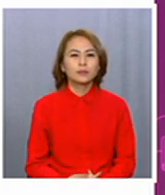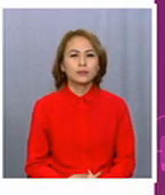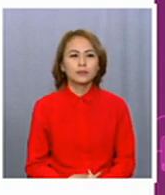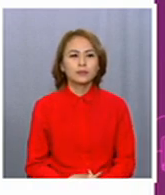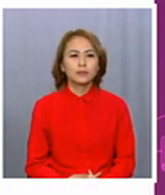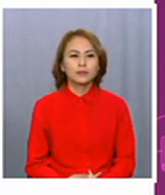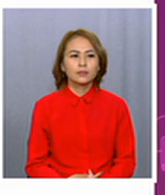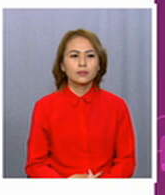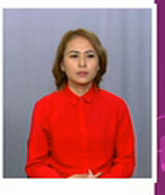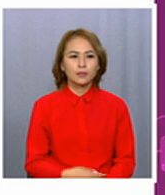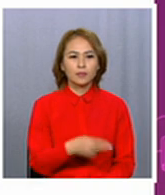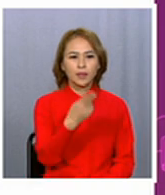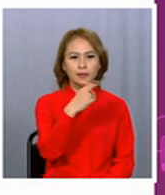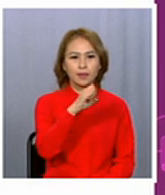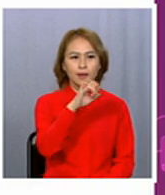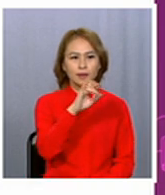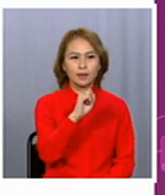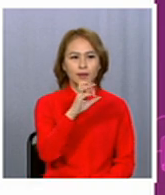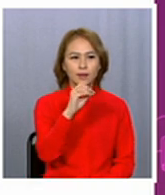Яғни, дара етістіктер.